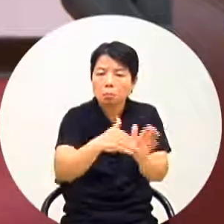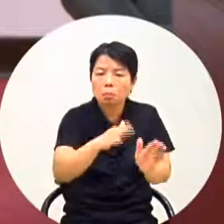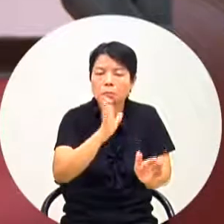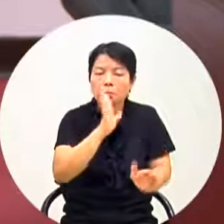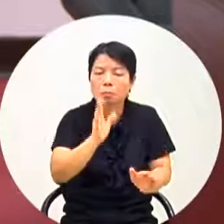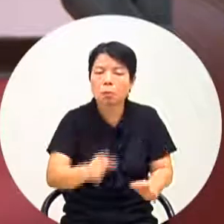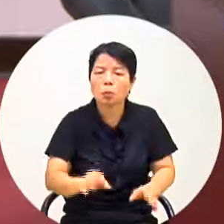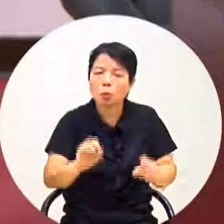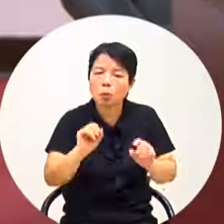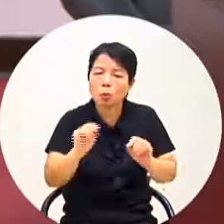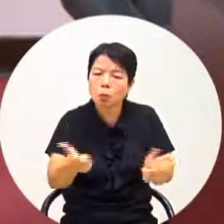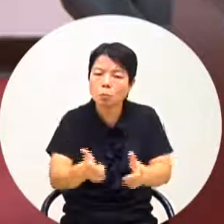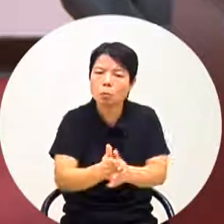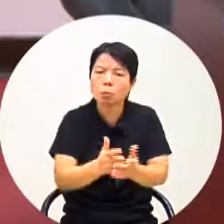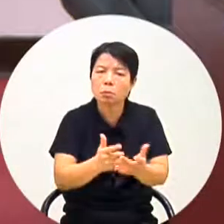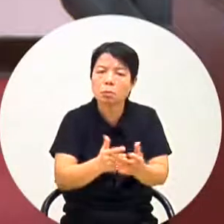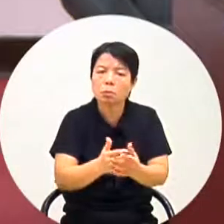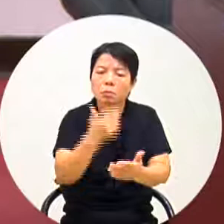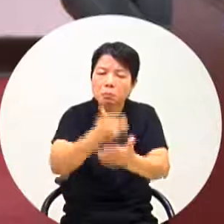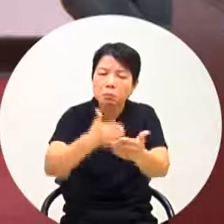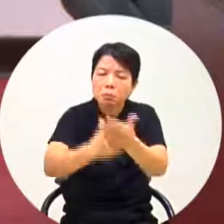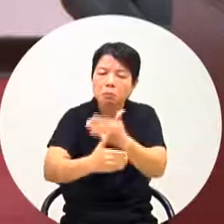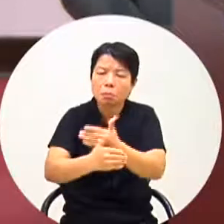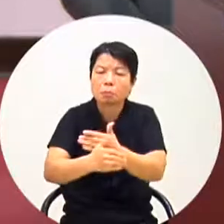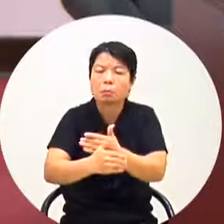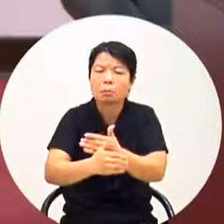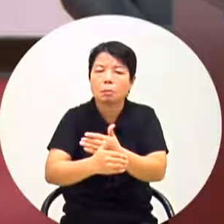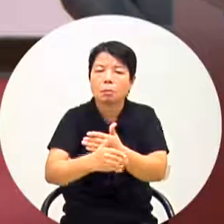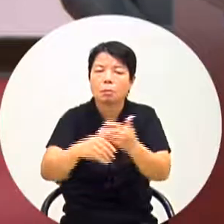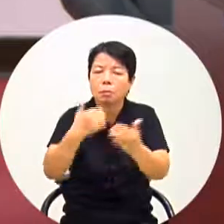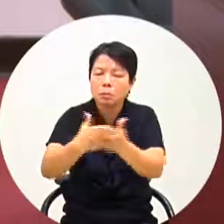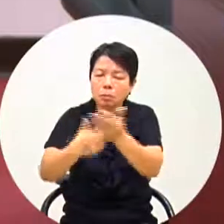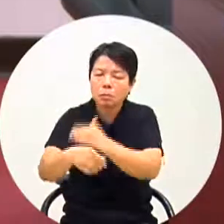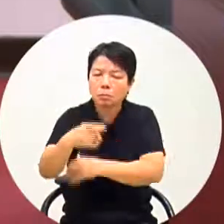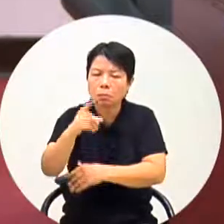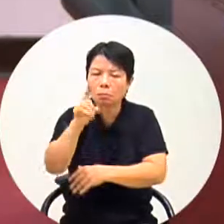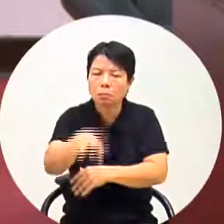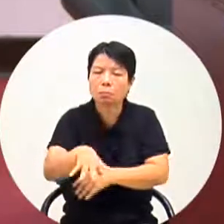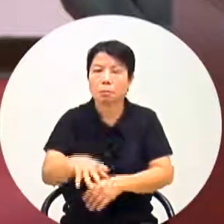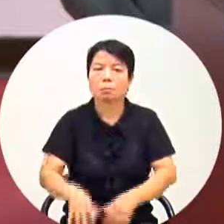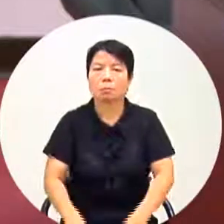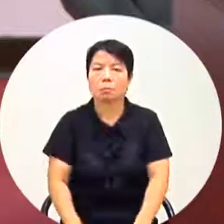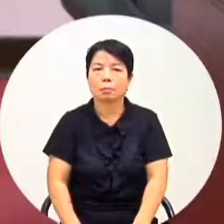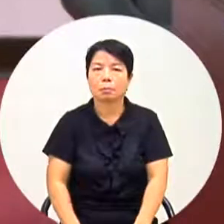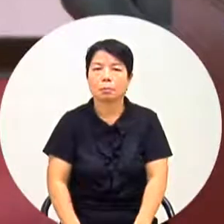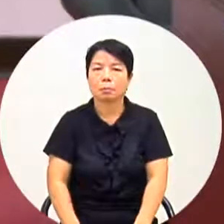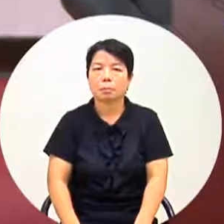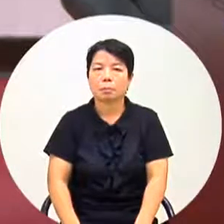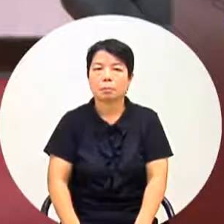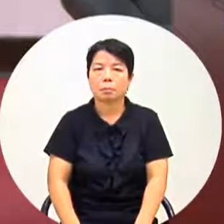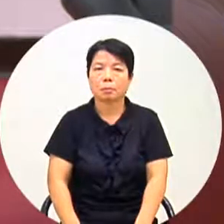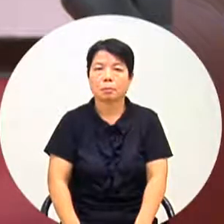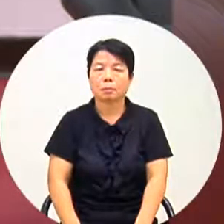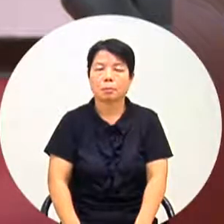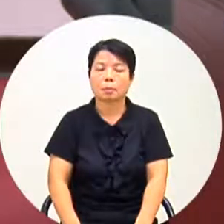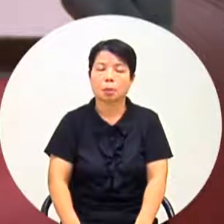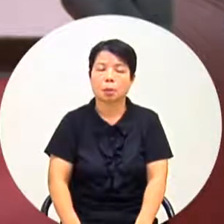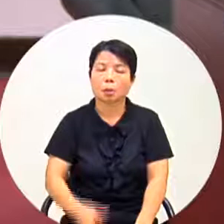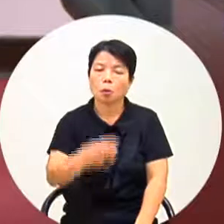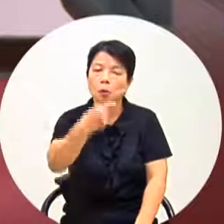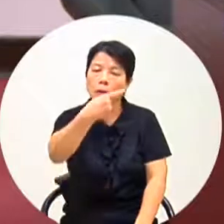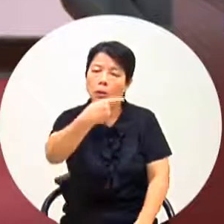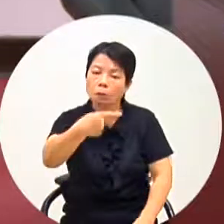缩短的金额到底是在哪里？我们也希望说明了哈。那针对万一迁村